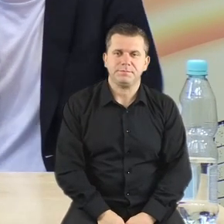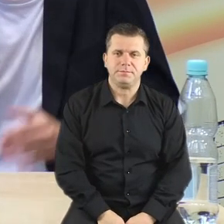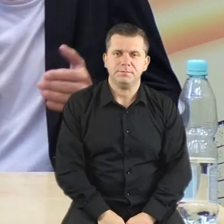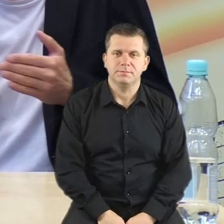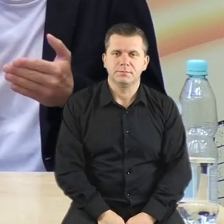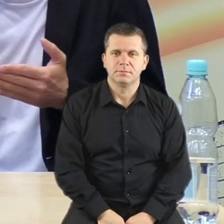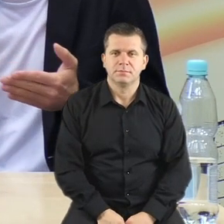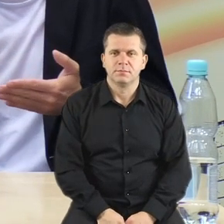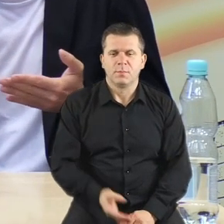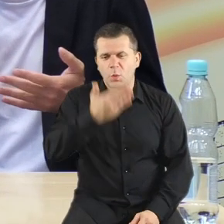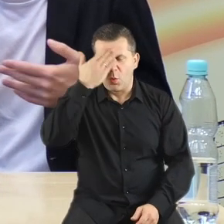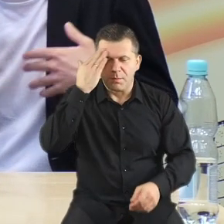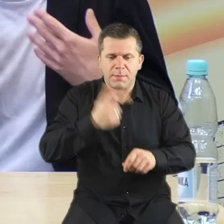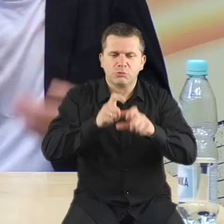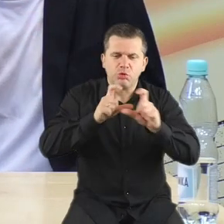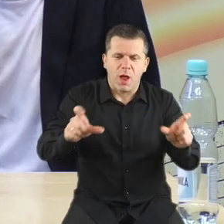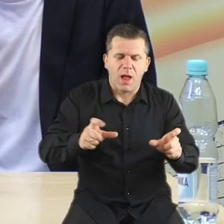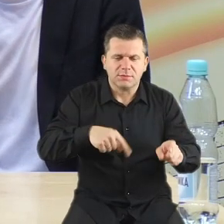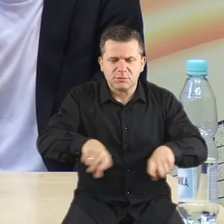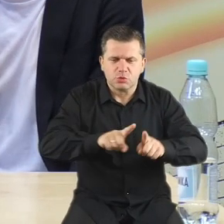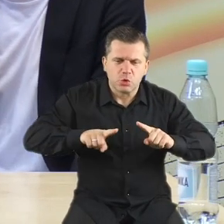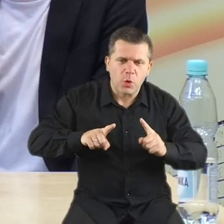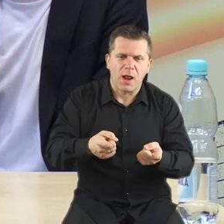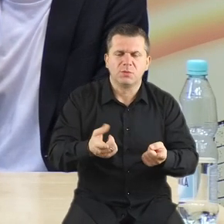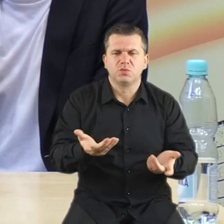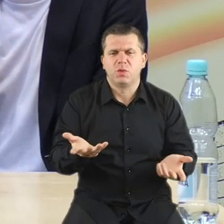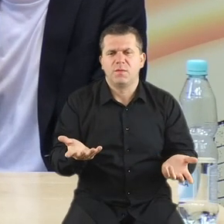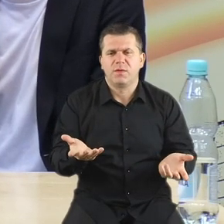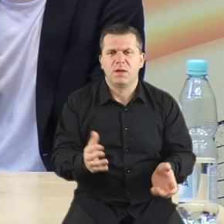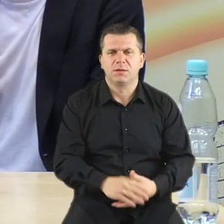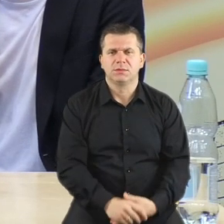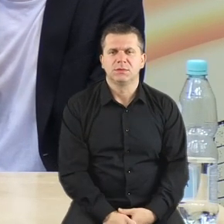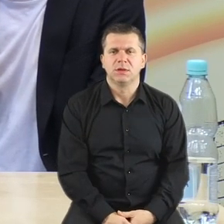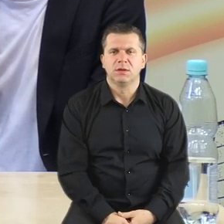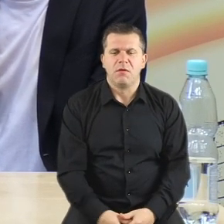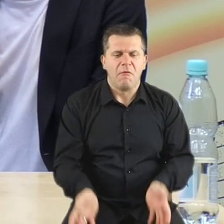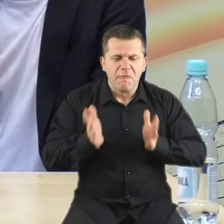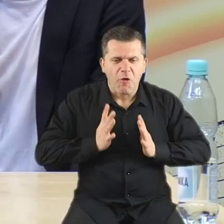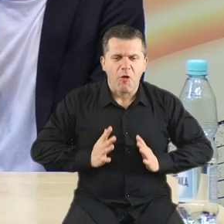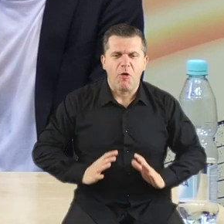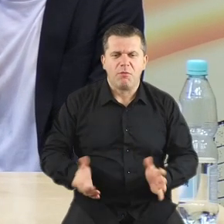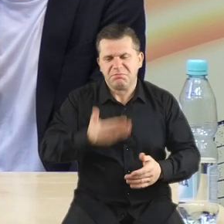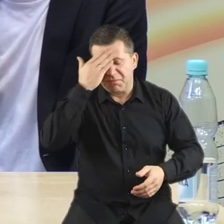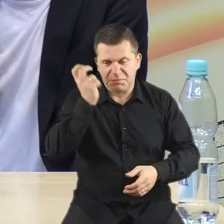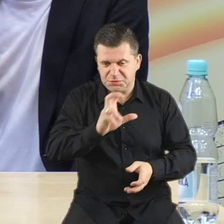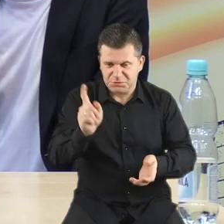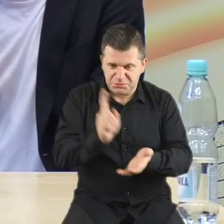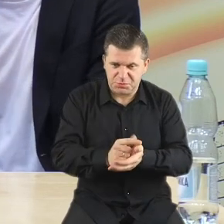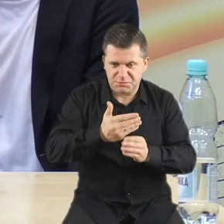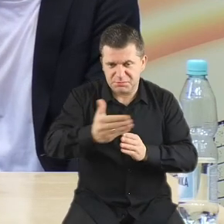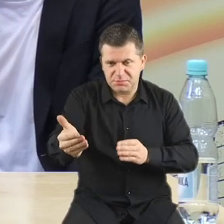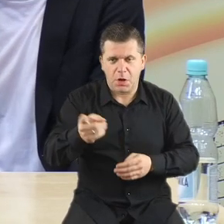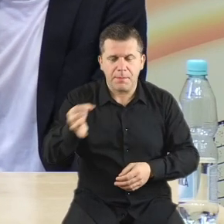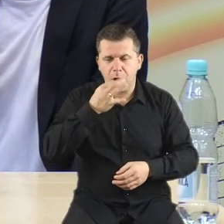umiem sobie na to wygospodarować i to wolno idzie bardzo i że nie wiem, czy coś z tego będzie. No tak